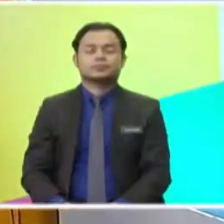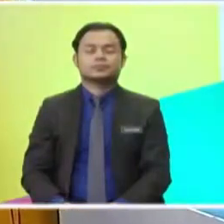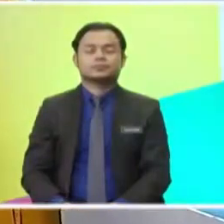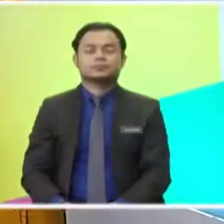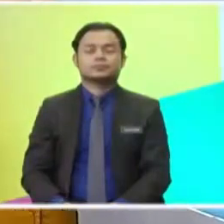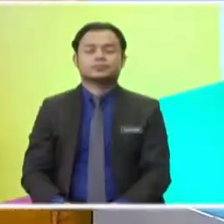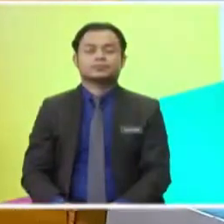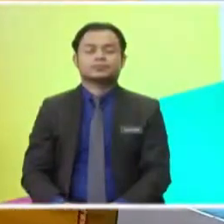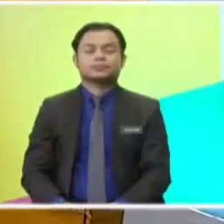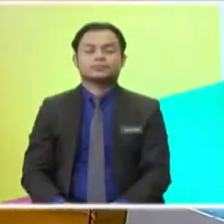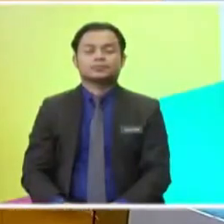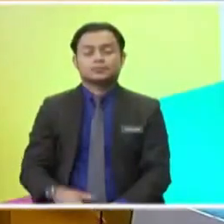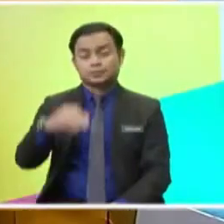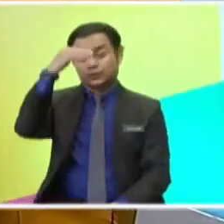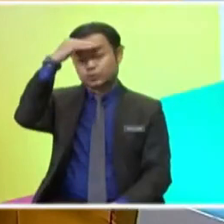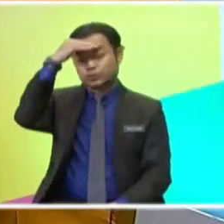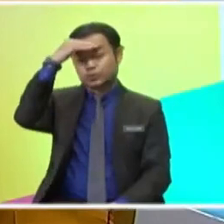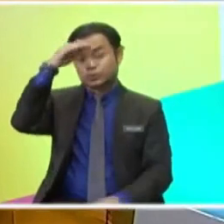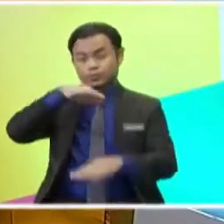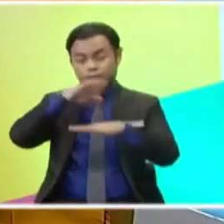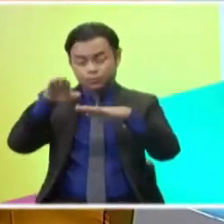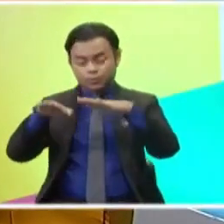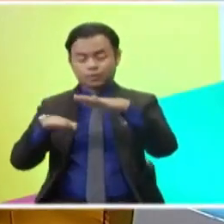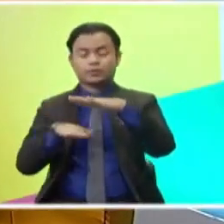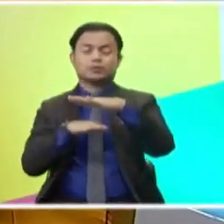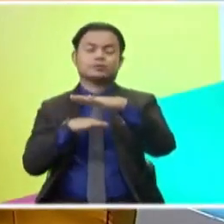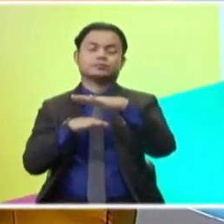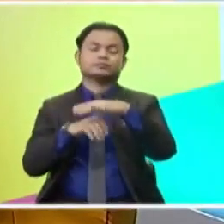Okey, Johor terletak di bawah sekali.